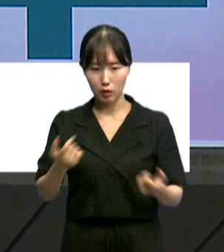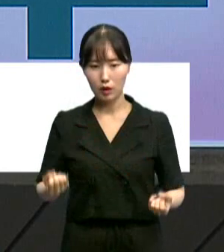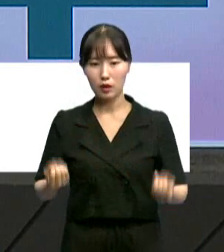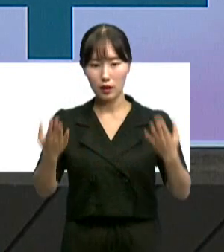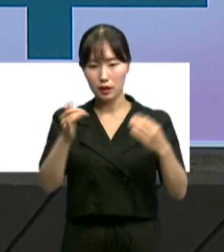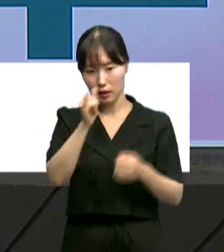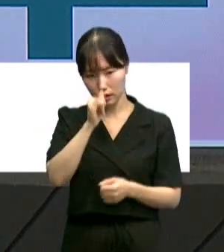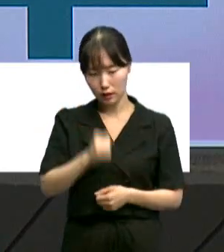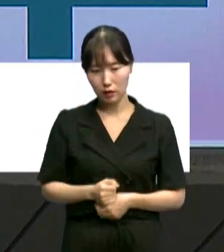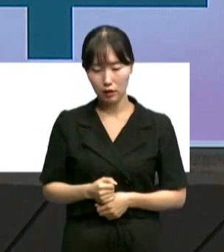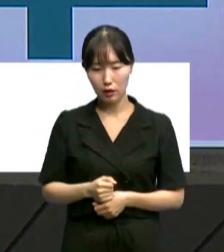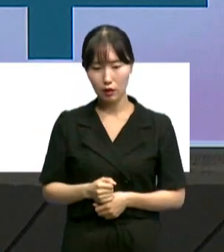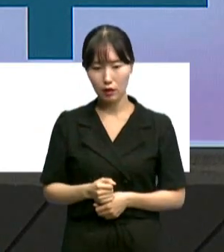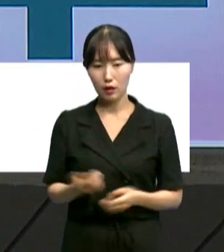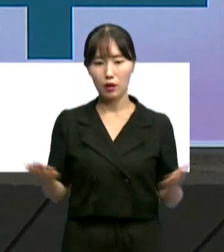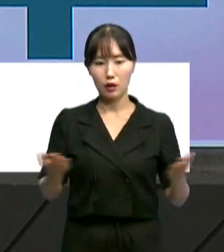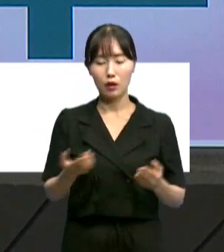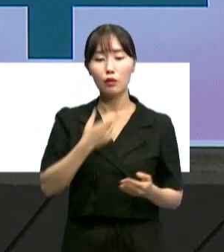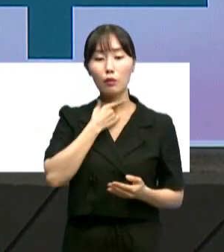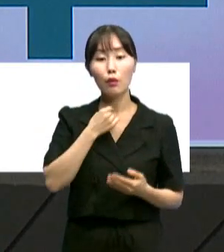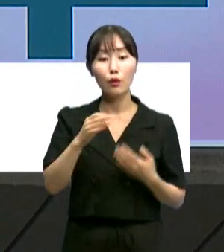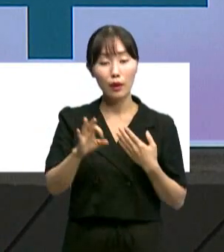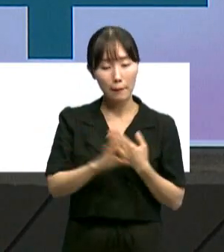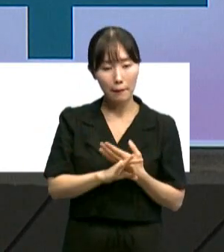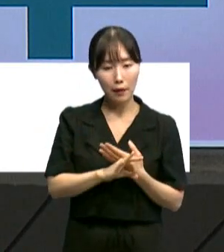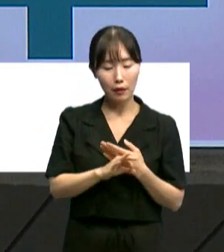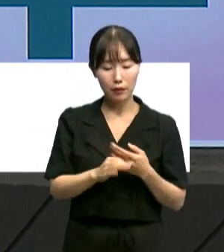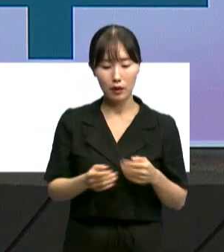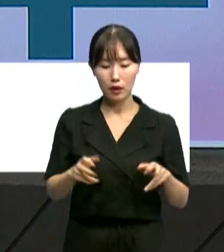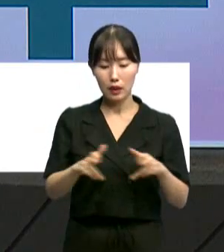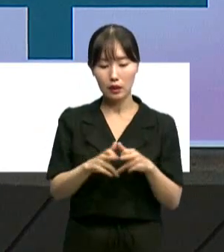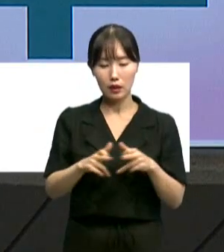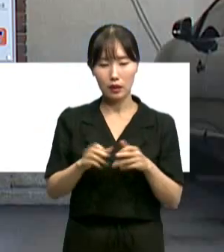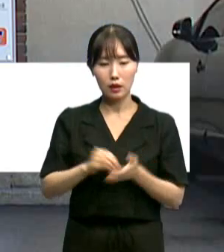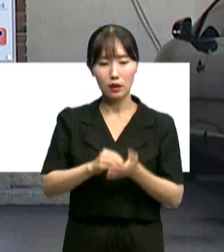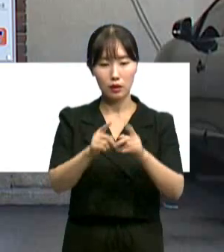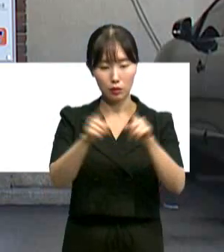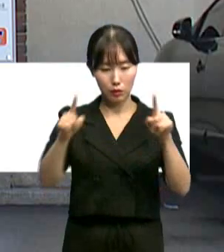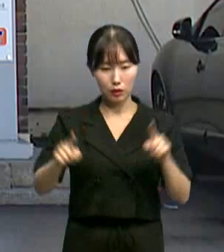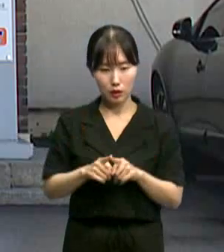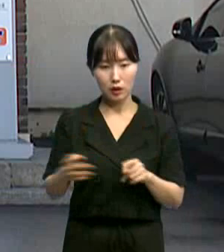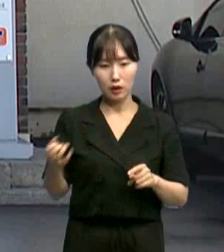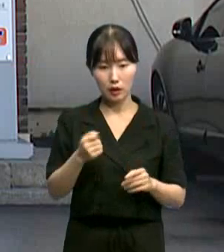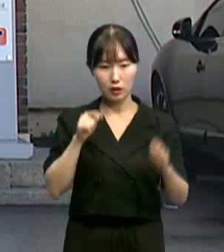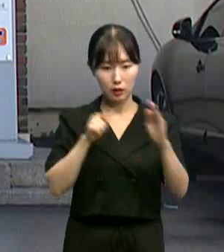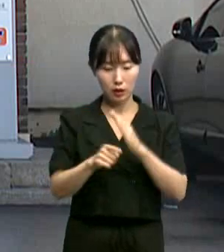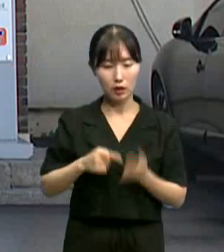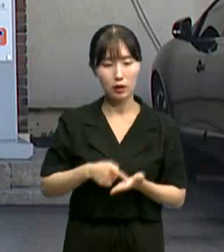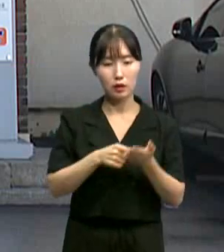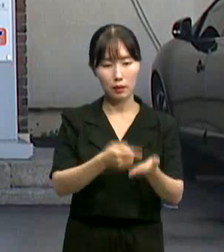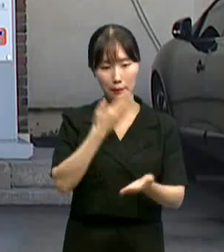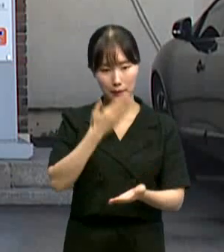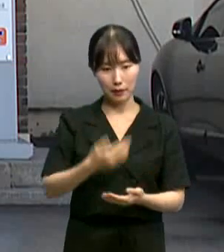진행됩니다 취업을 원하는 주민은 장애인 등록증을 대참해 행사장에서 접수 후 참여할 수 있습니다